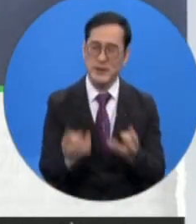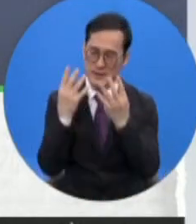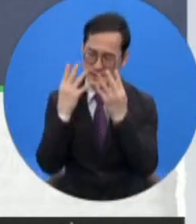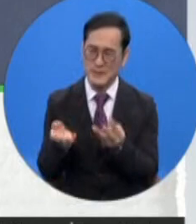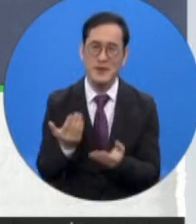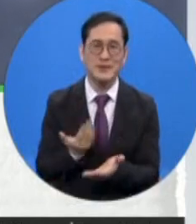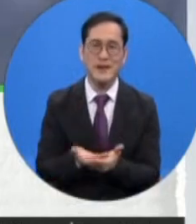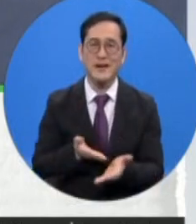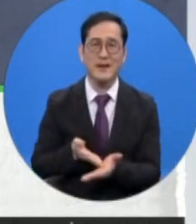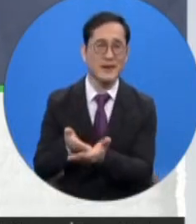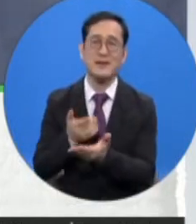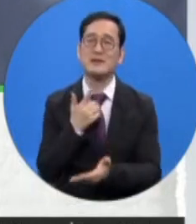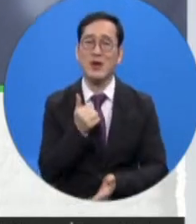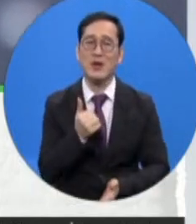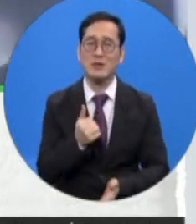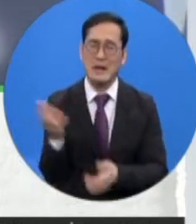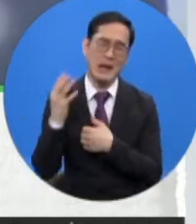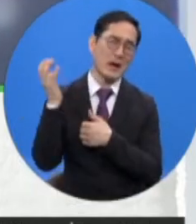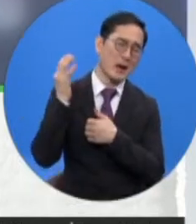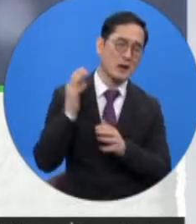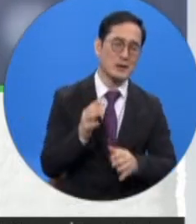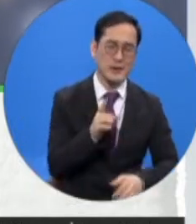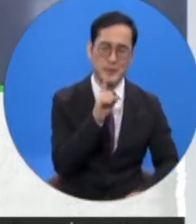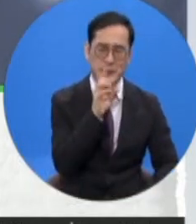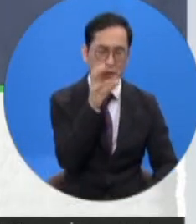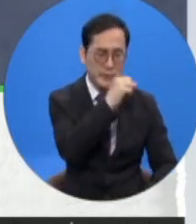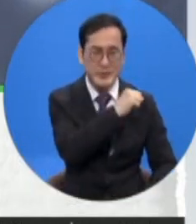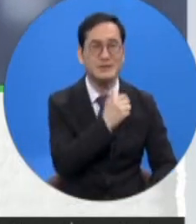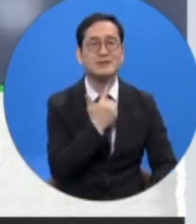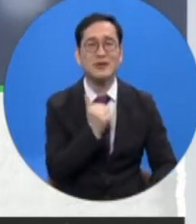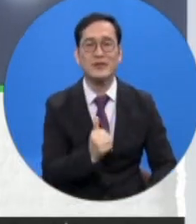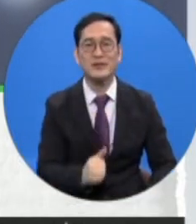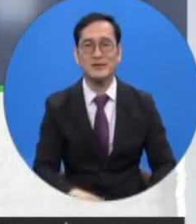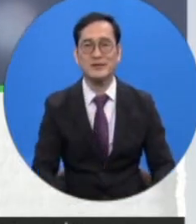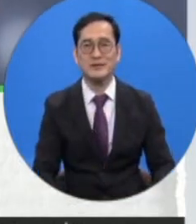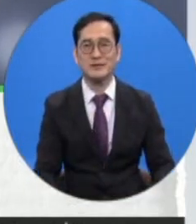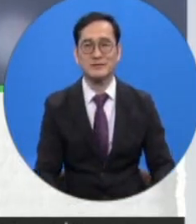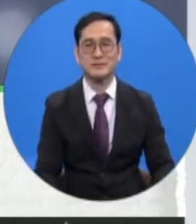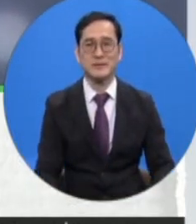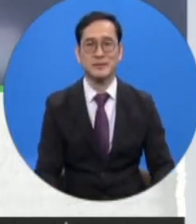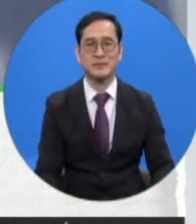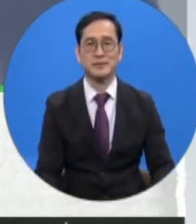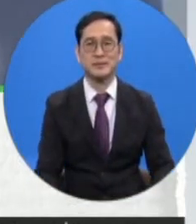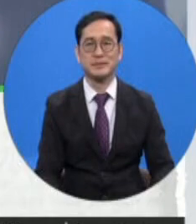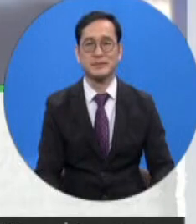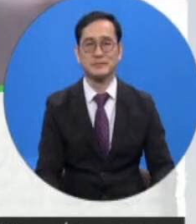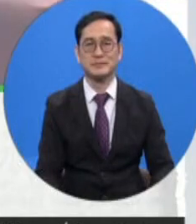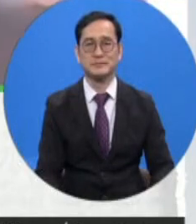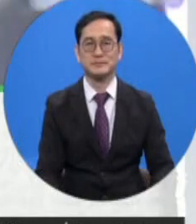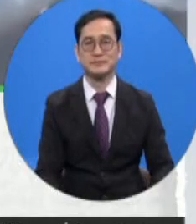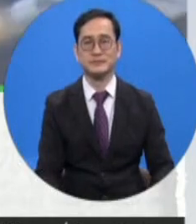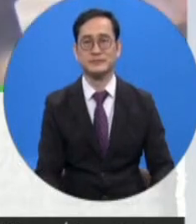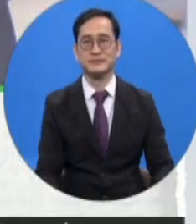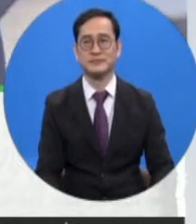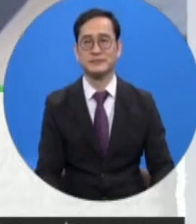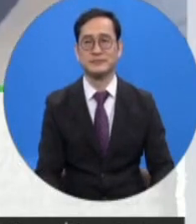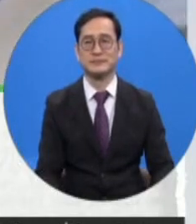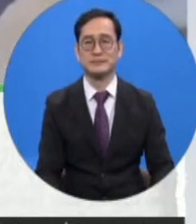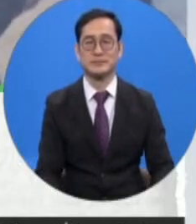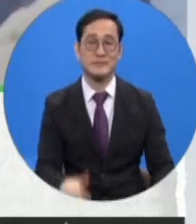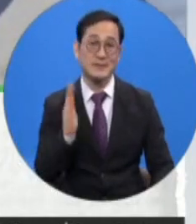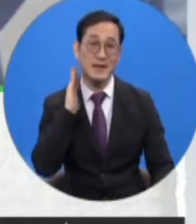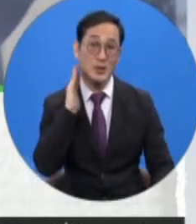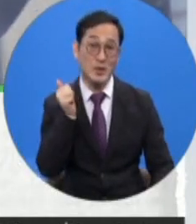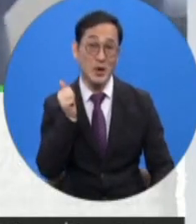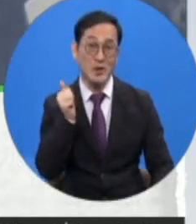먼저 끄집어냈다가 아마 정치적인 문제에 한복판에 휩싸이기도 했습니다. 사면이라는 것은 대통령이 갖고 있는 고유의 권한이죠.